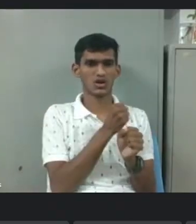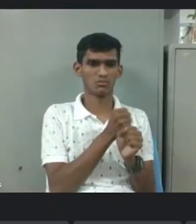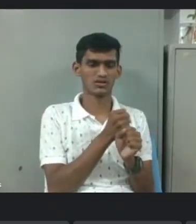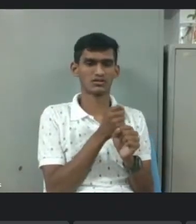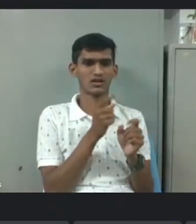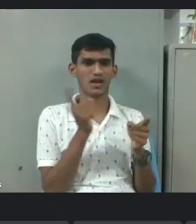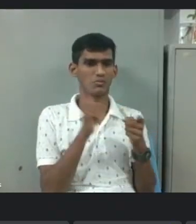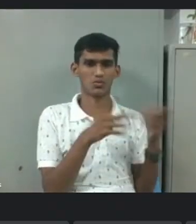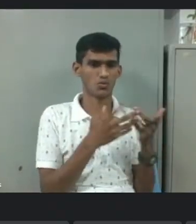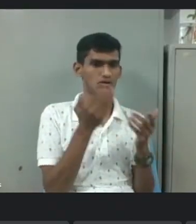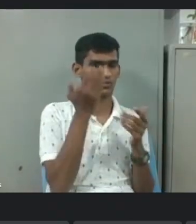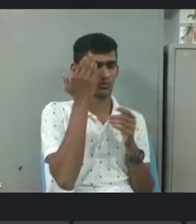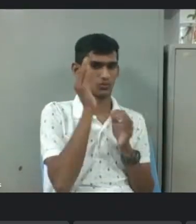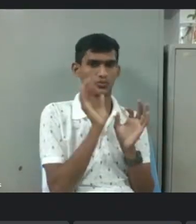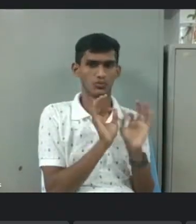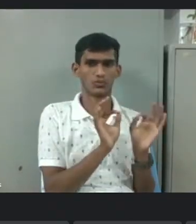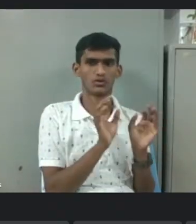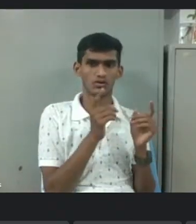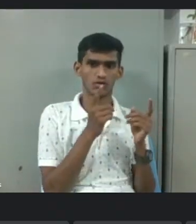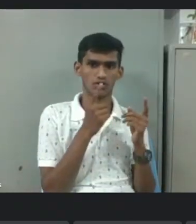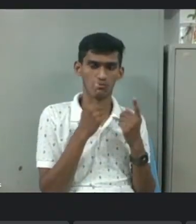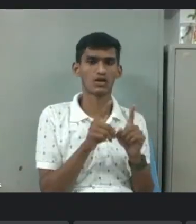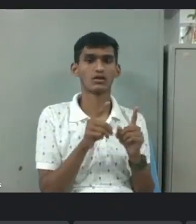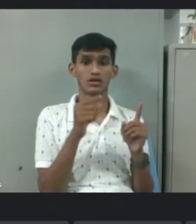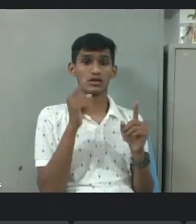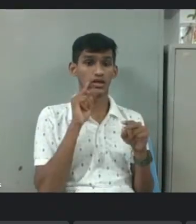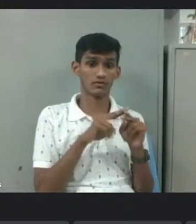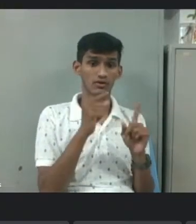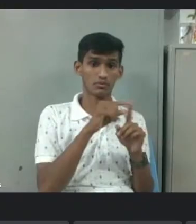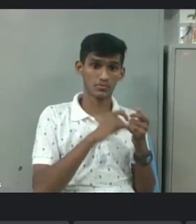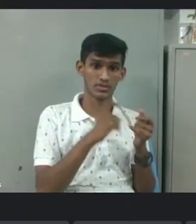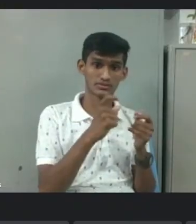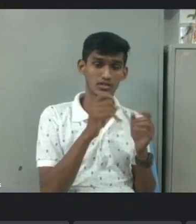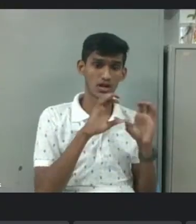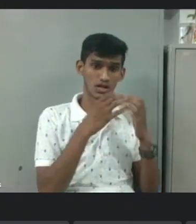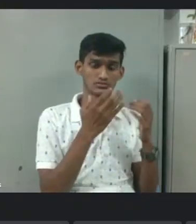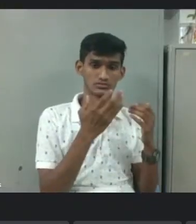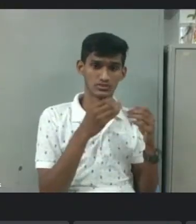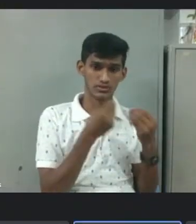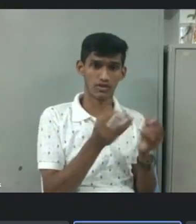കഴിയില്ല. തീർച്ചയായിട്ടും അതിന് സ്പെഷ്യൽ PSC ഉണ്ടെങ്കിൽ അത് വളരെയധികം യൂസ്ഫുൾ ആയിരിക്കും എന്ന് തന്നെ കരുതുന്നു.